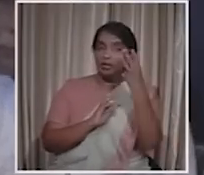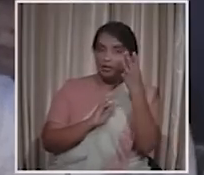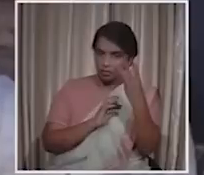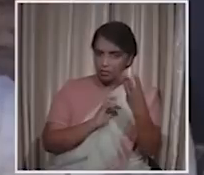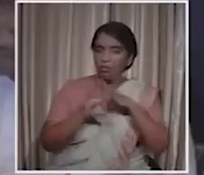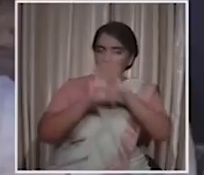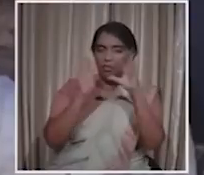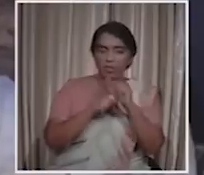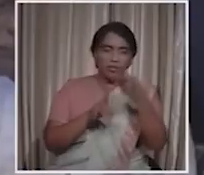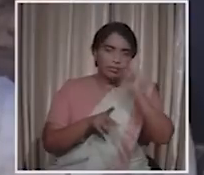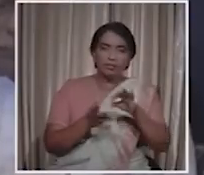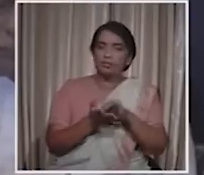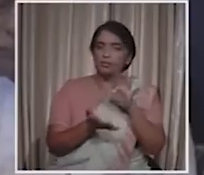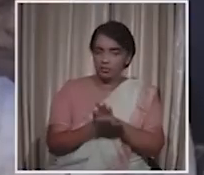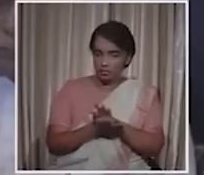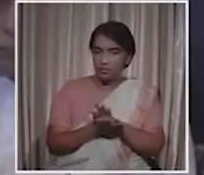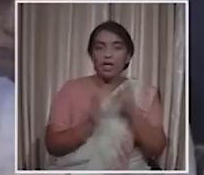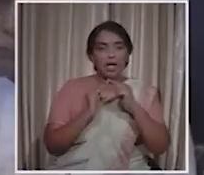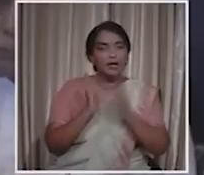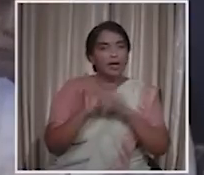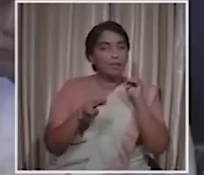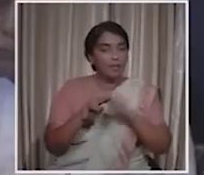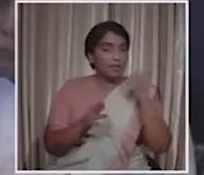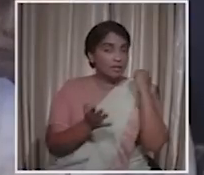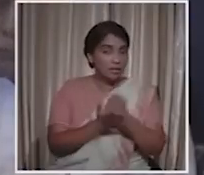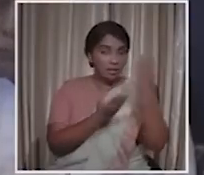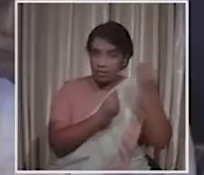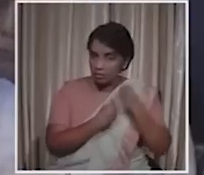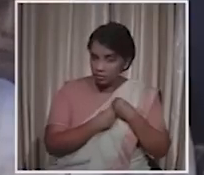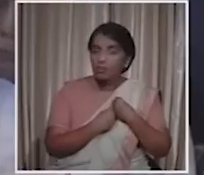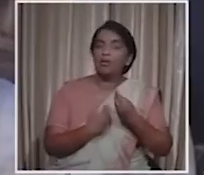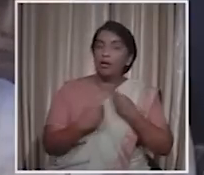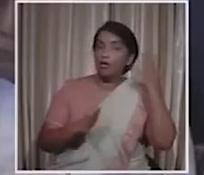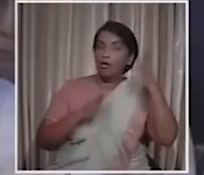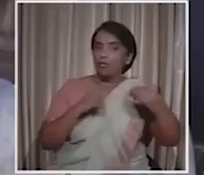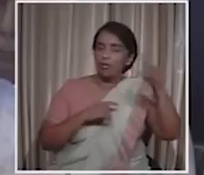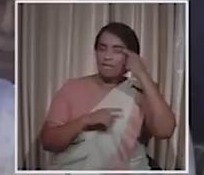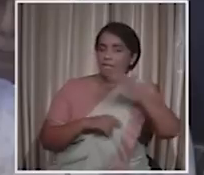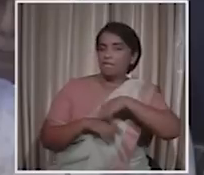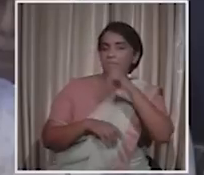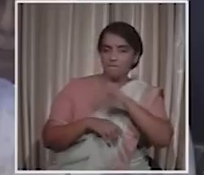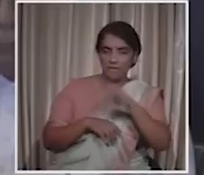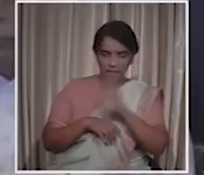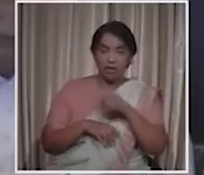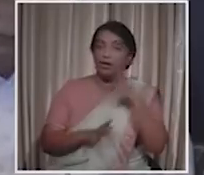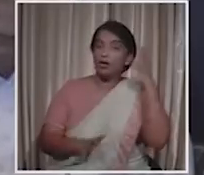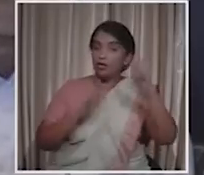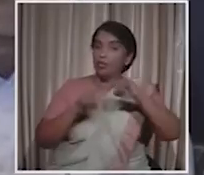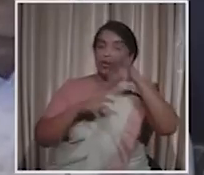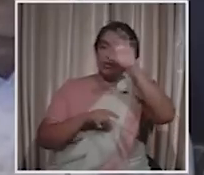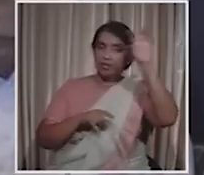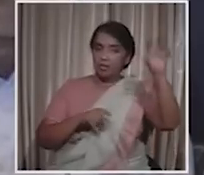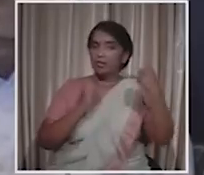පොදු එකඟතාවයකට පැමිණීම. IMF සහතිකය අපට ලැබුණොත් අප ගැන ලෝකයට විශ්වාසයක් ඇති වෙනවා. ලෝකයේ අනික්